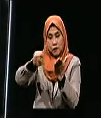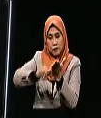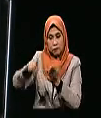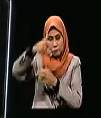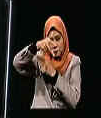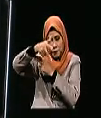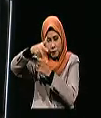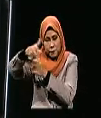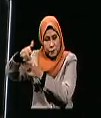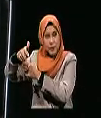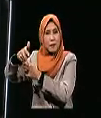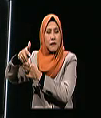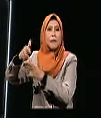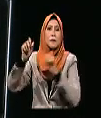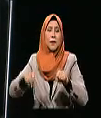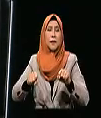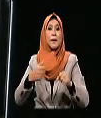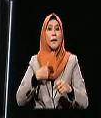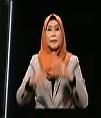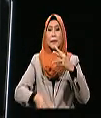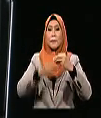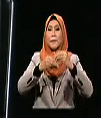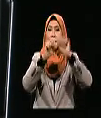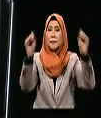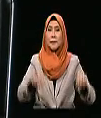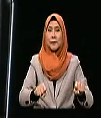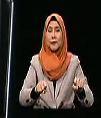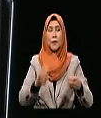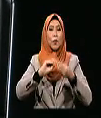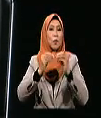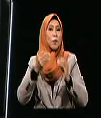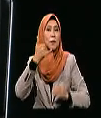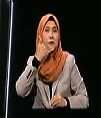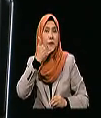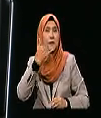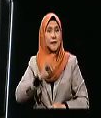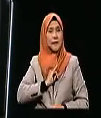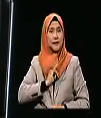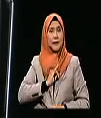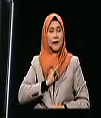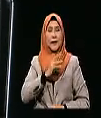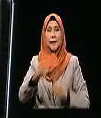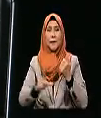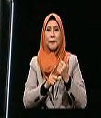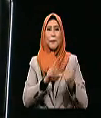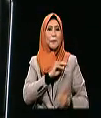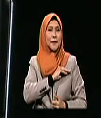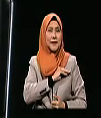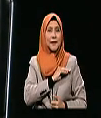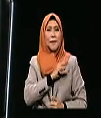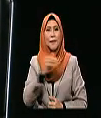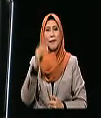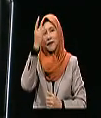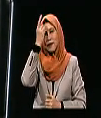kamera tertutup. Dalam masa yang sama, saya tambah lagi sistem ni ialah dengan bagi nombor telefon saya, nombor telefon Timbalan Menteri dan juga Datuk